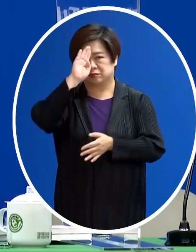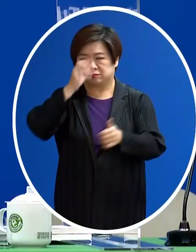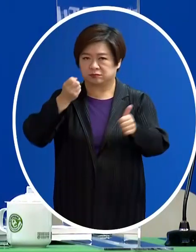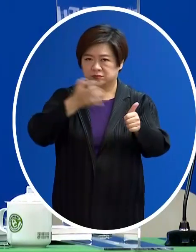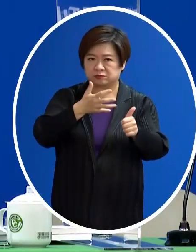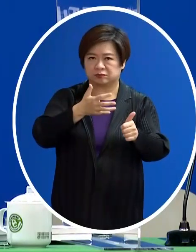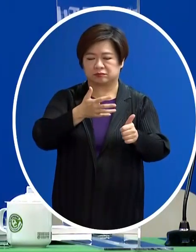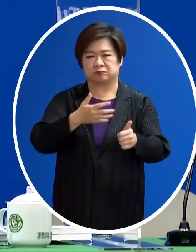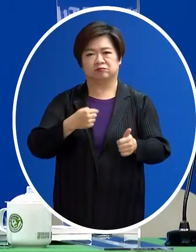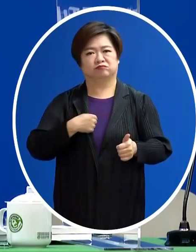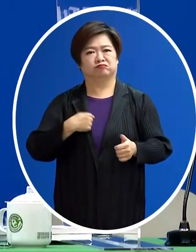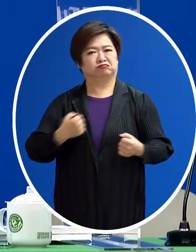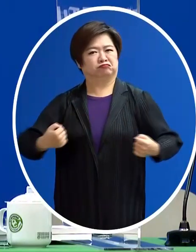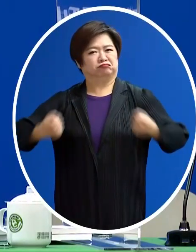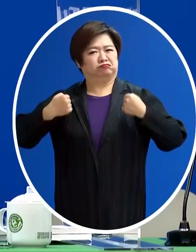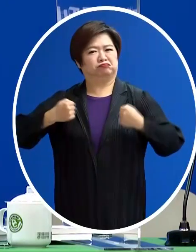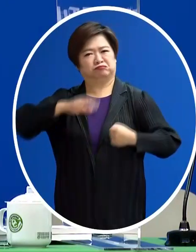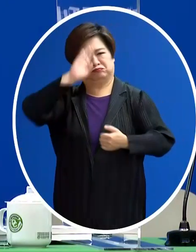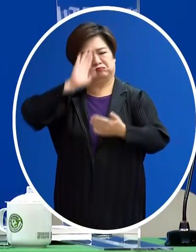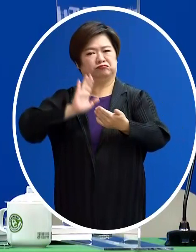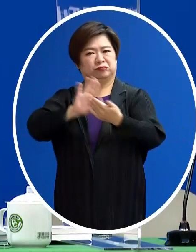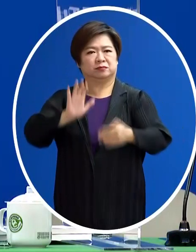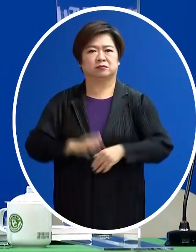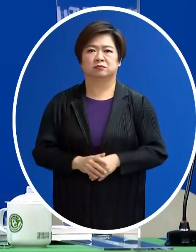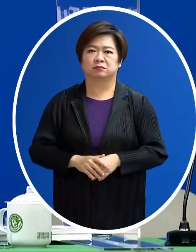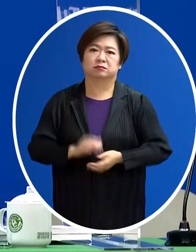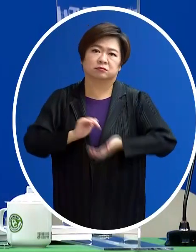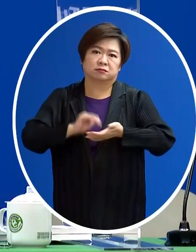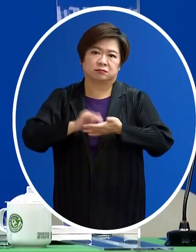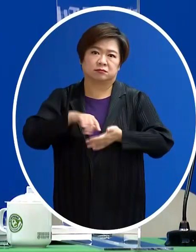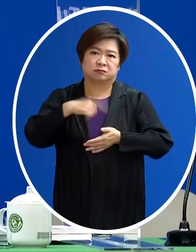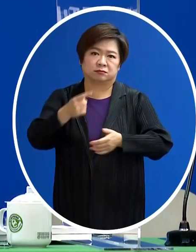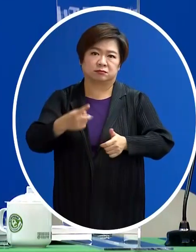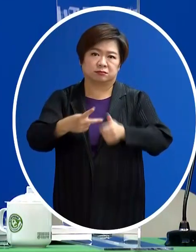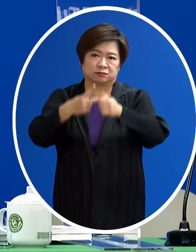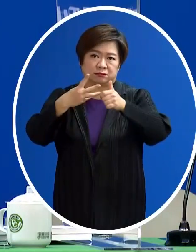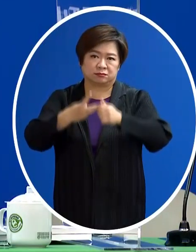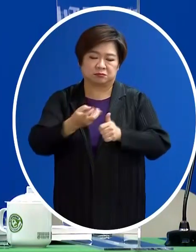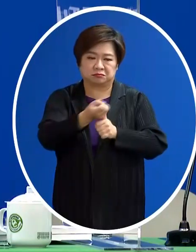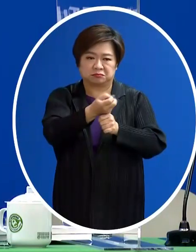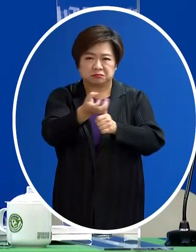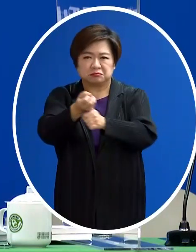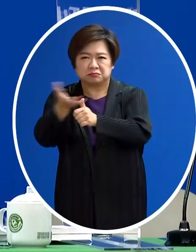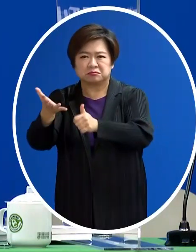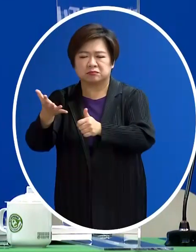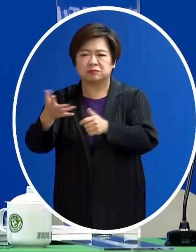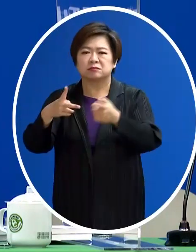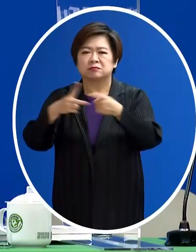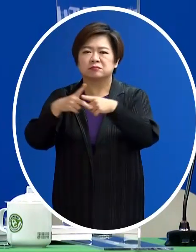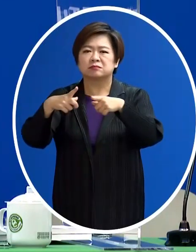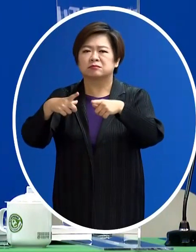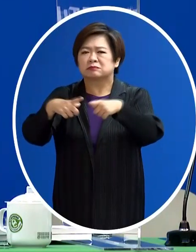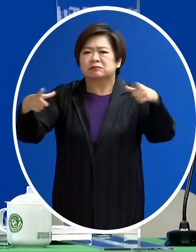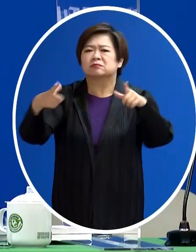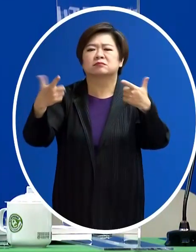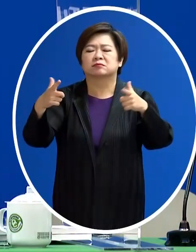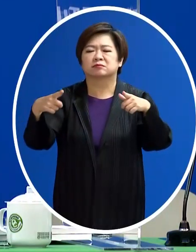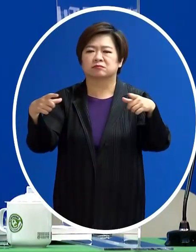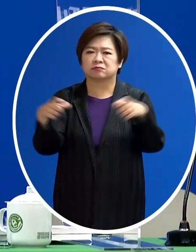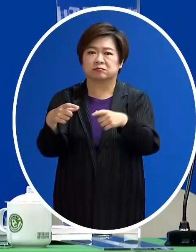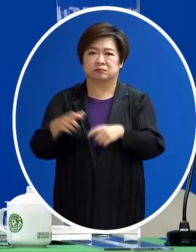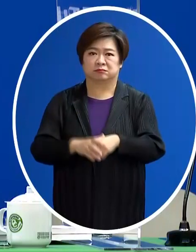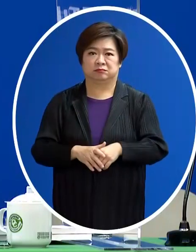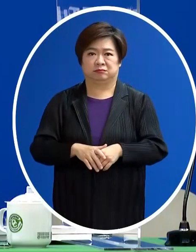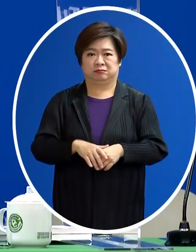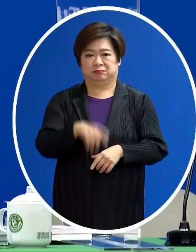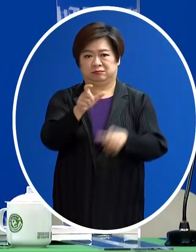获得免疫力。我们可能未来还会面临第二波、第三波的比较小规模的流行。一方面是因为有的人还没有抗体，一方